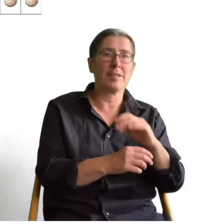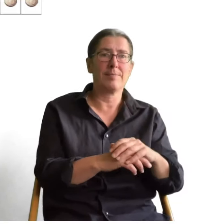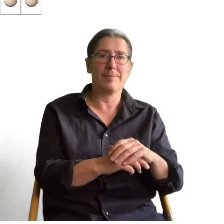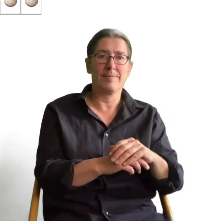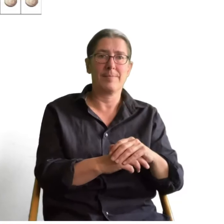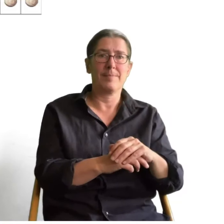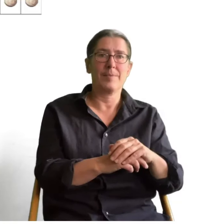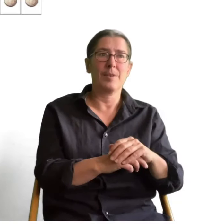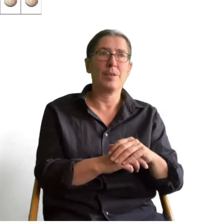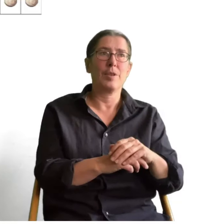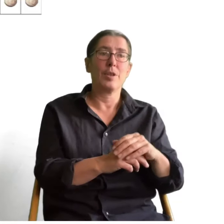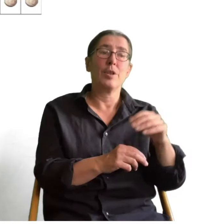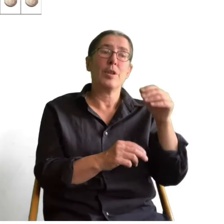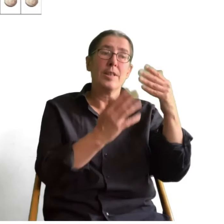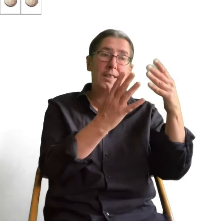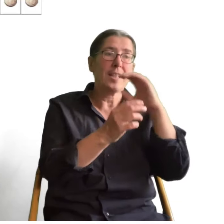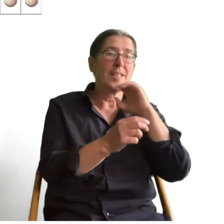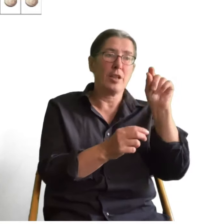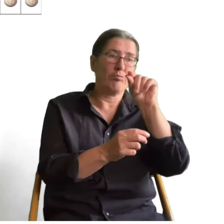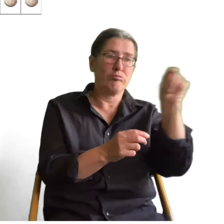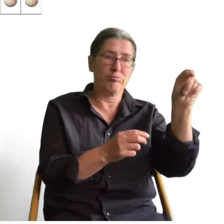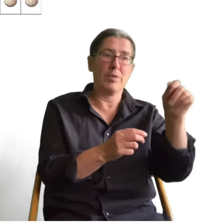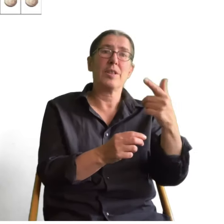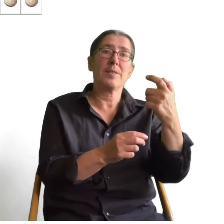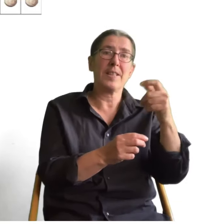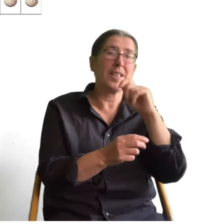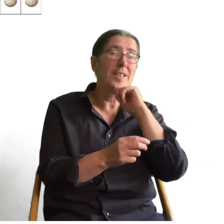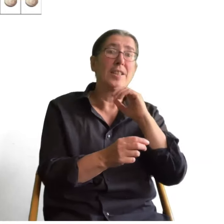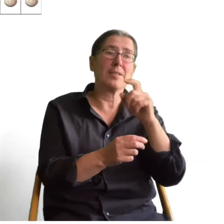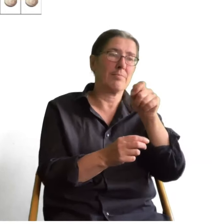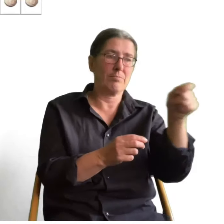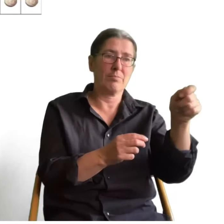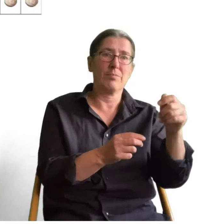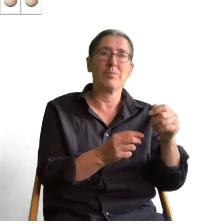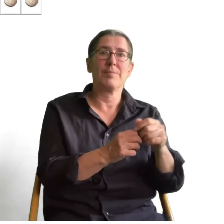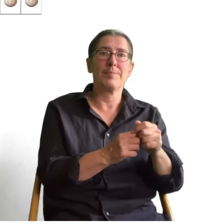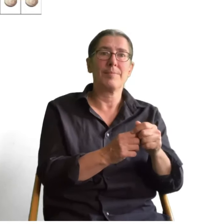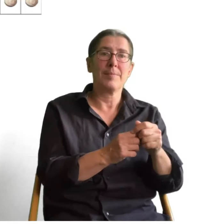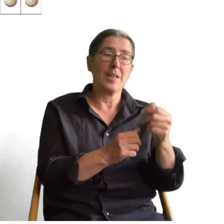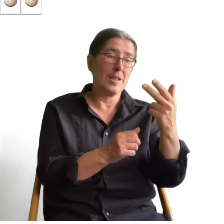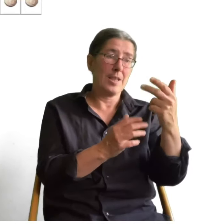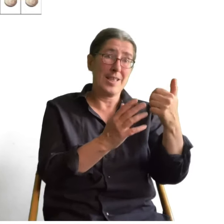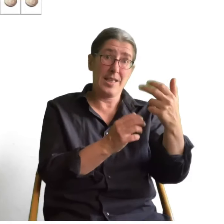10. So, das sind 10 Cent, das sind 20